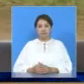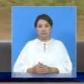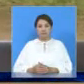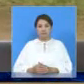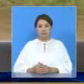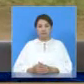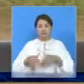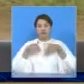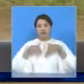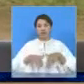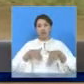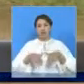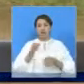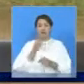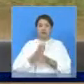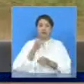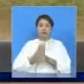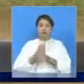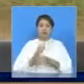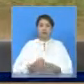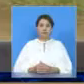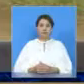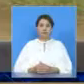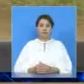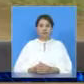канадского производства